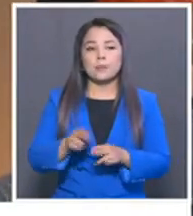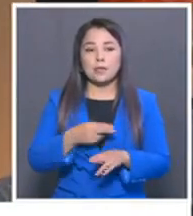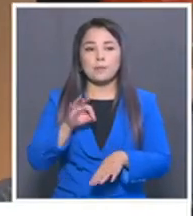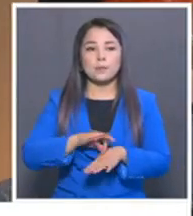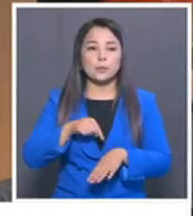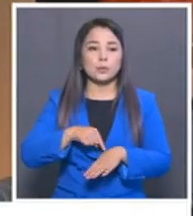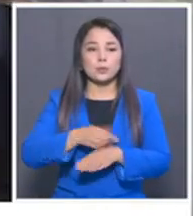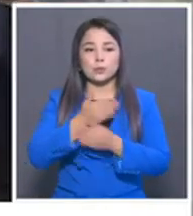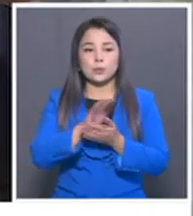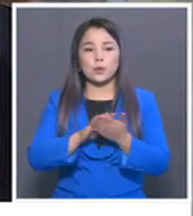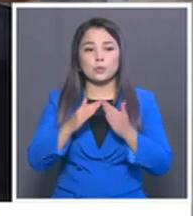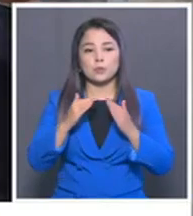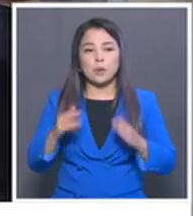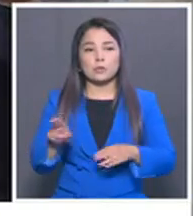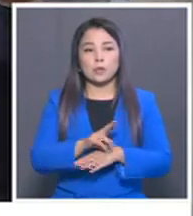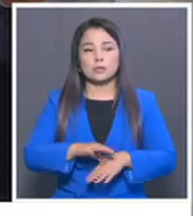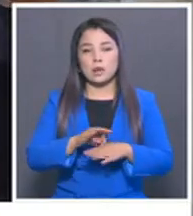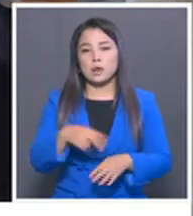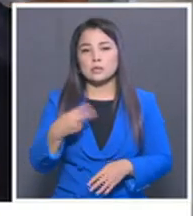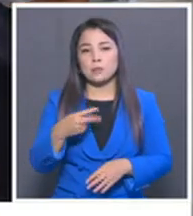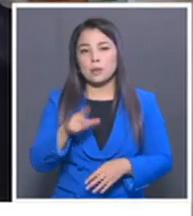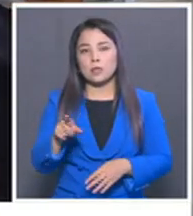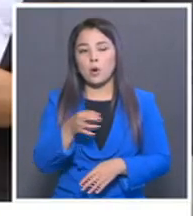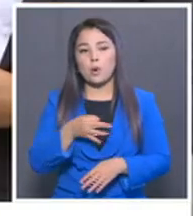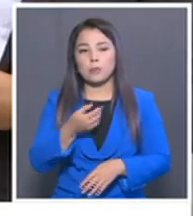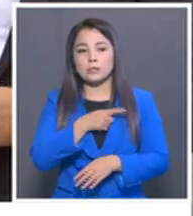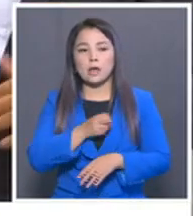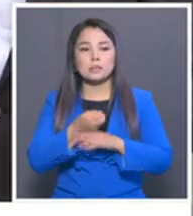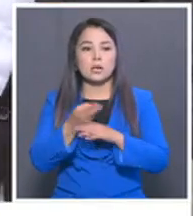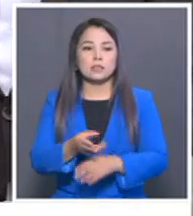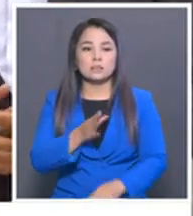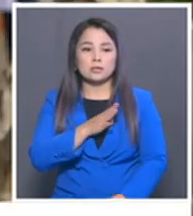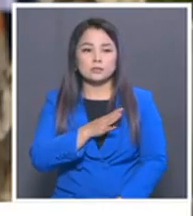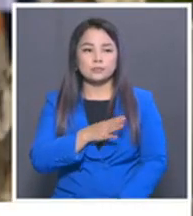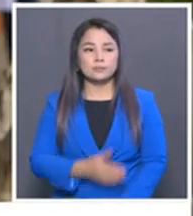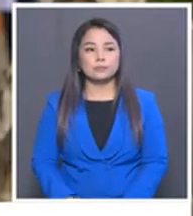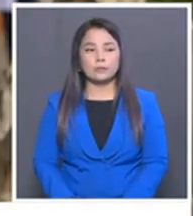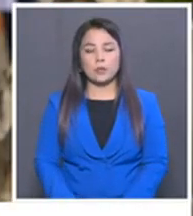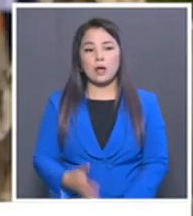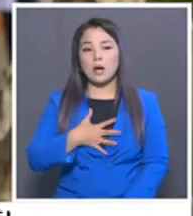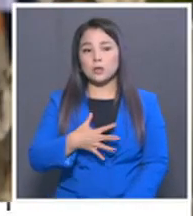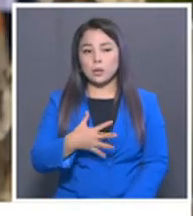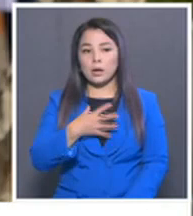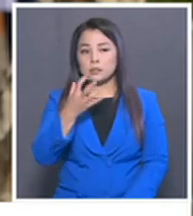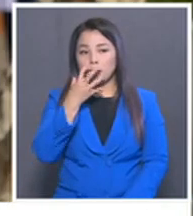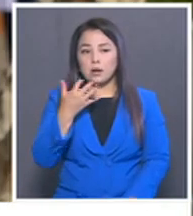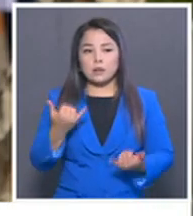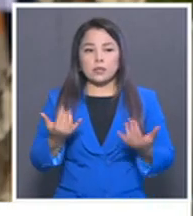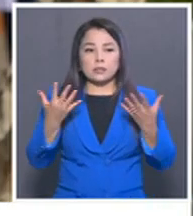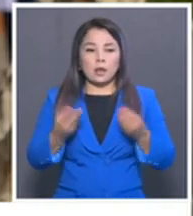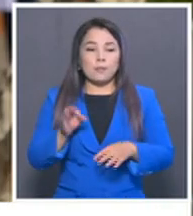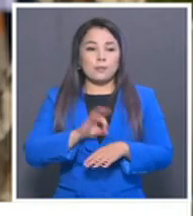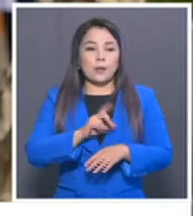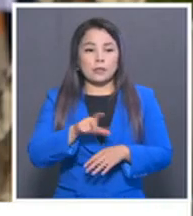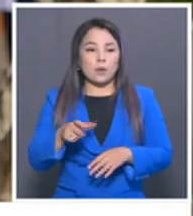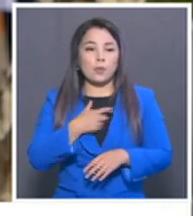адам үйінде емделіп, 20 науқас облыстық ауруханаға жатқызылған. Оттек концентраты қазіргі жағдайда науқастарға